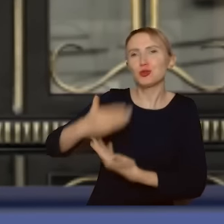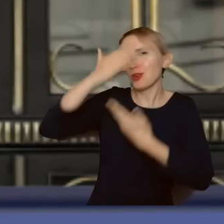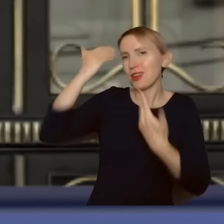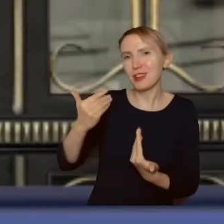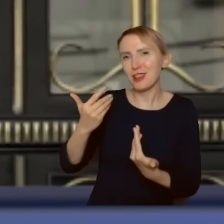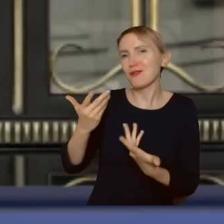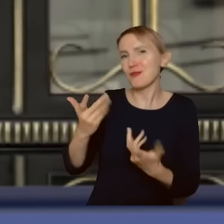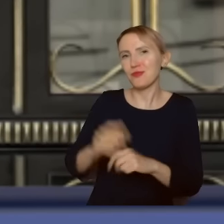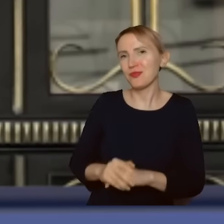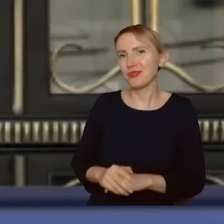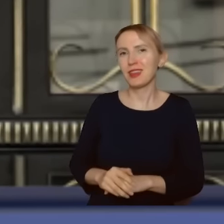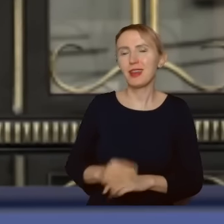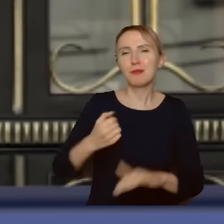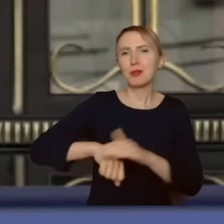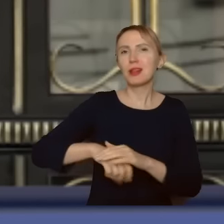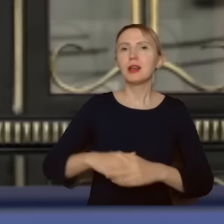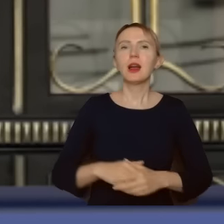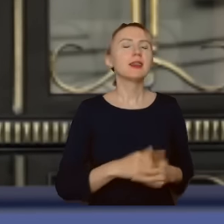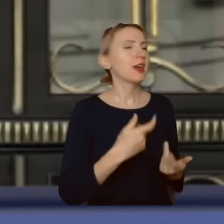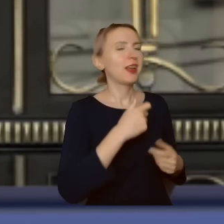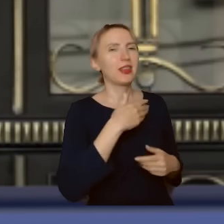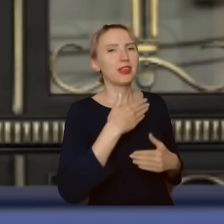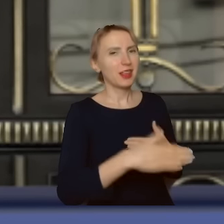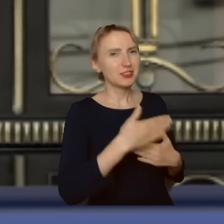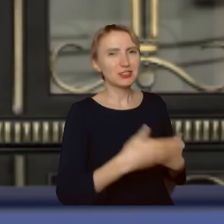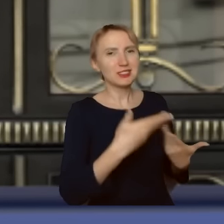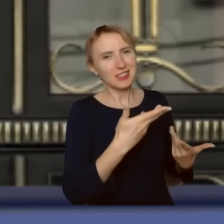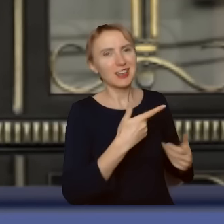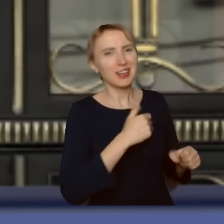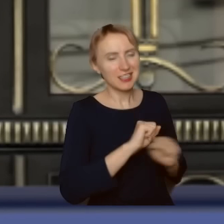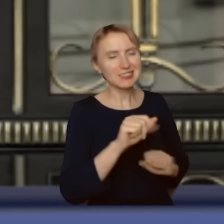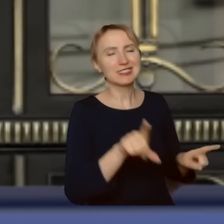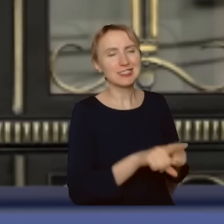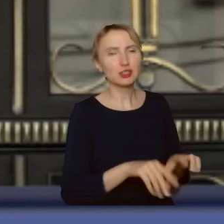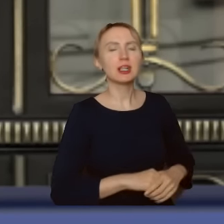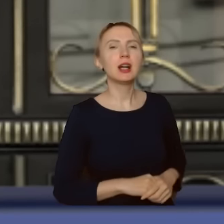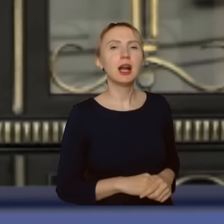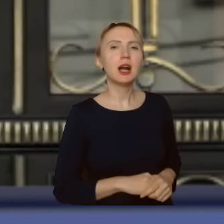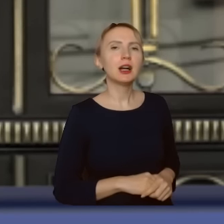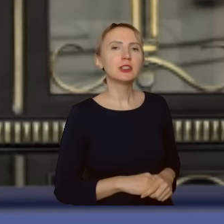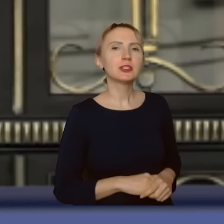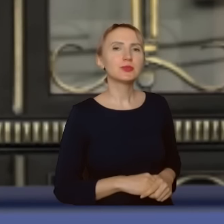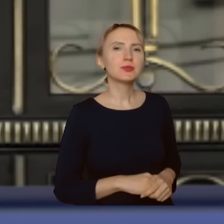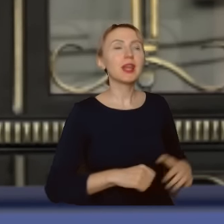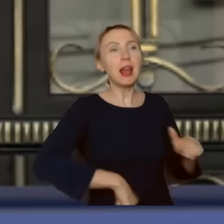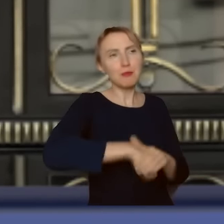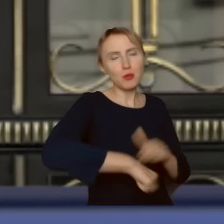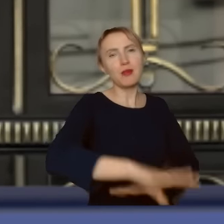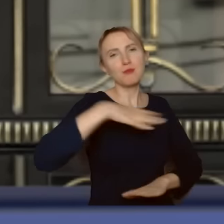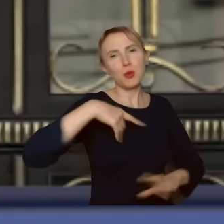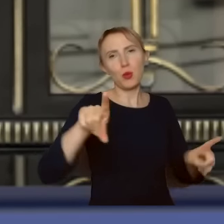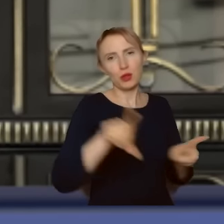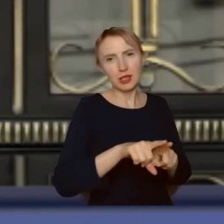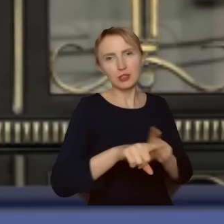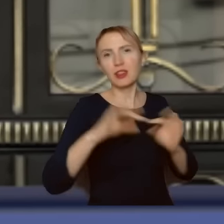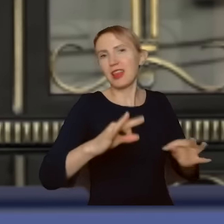to przełożyć, no, więc nie, ja nie jestem tenisistą, lubię grać w tenisa, ale lubiłem też grać kiedyś piłkę nożną. No, w tej chwili nie gram,